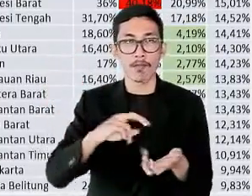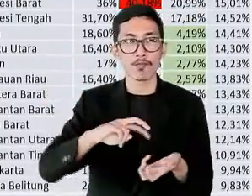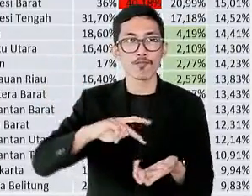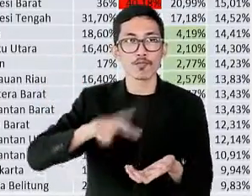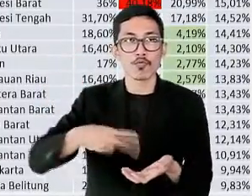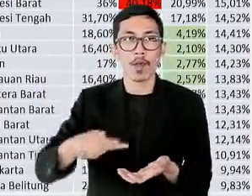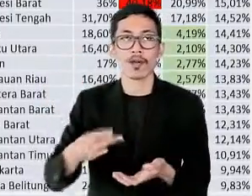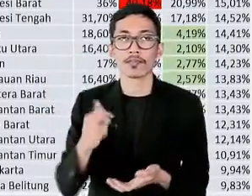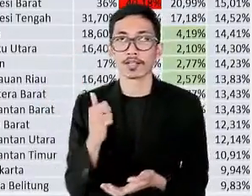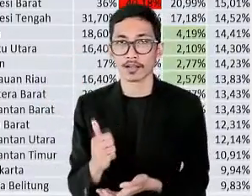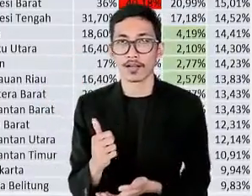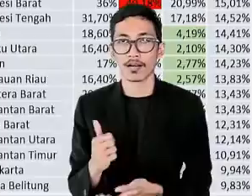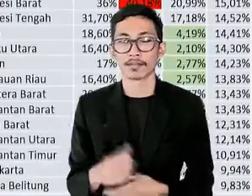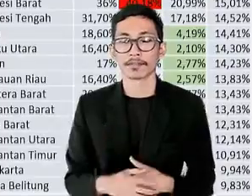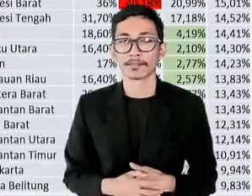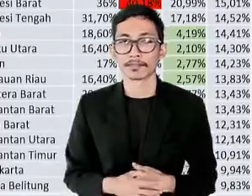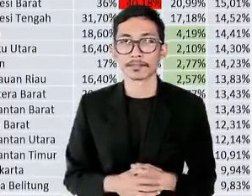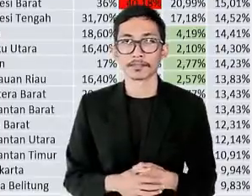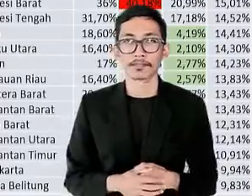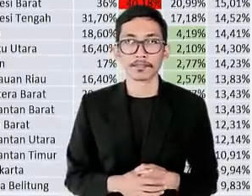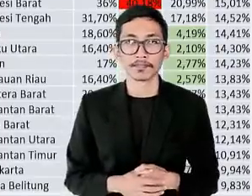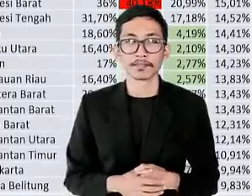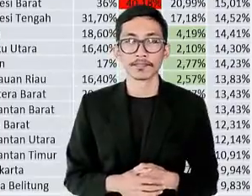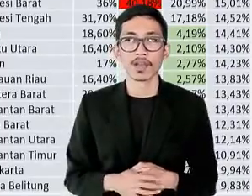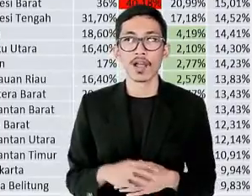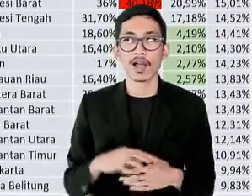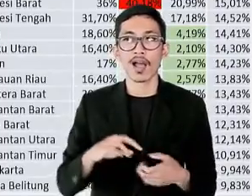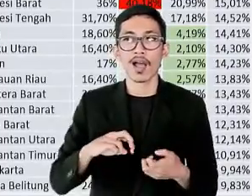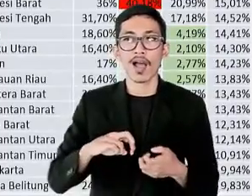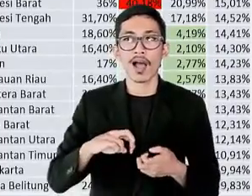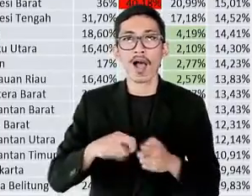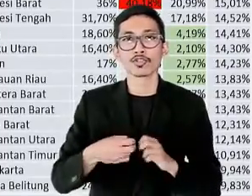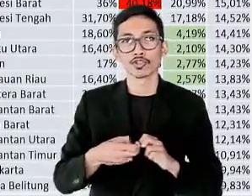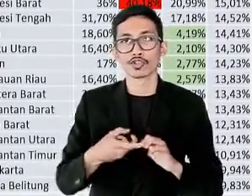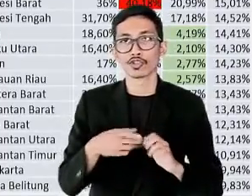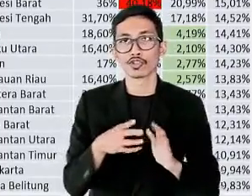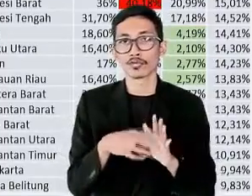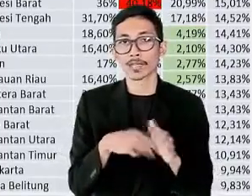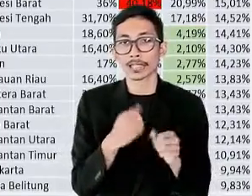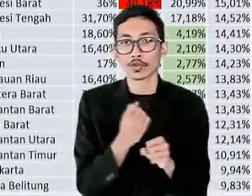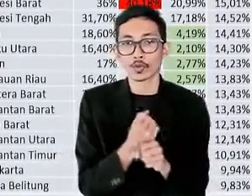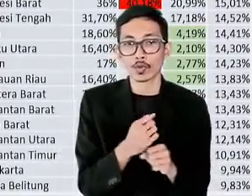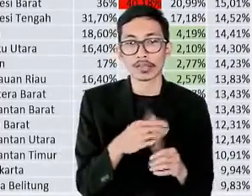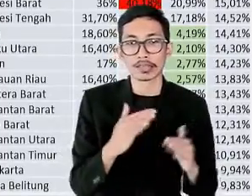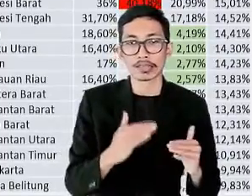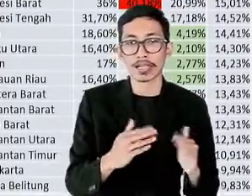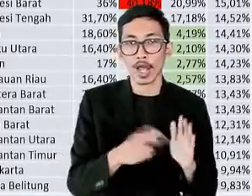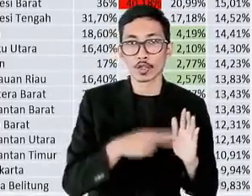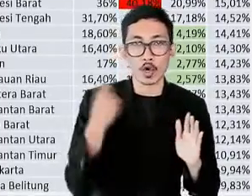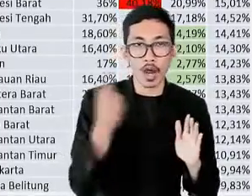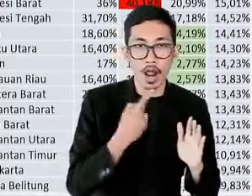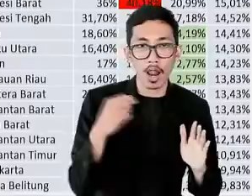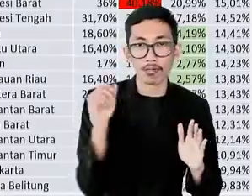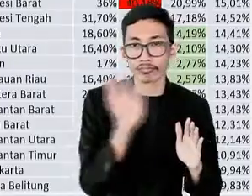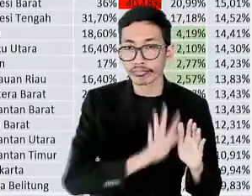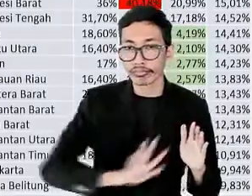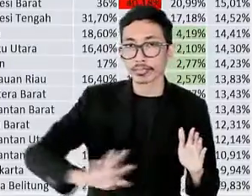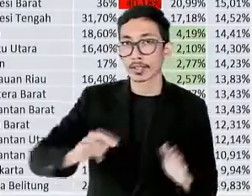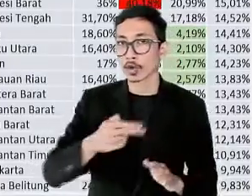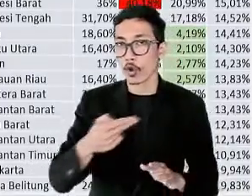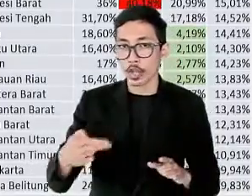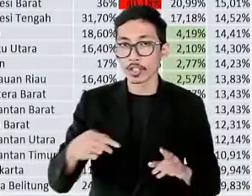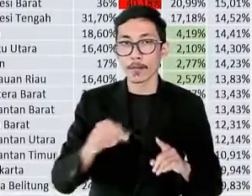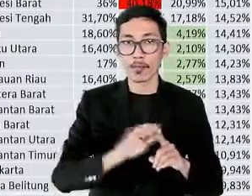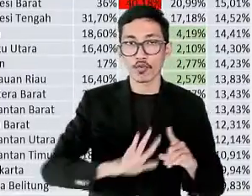kedepan kita Hai penurunan kasus positif mingguan di tingkat nasional dan pada hampir seluruh provinsi di Indonesia